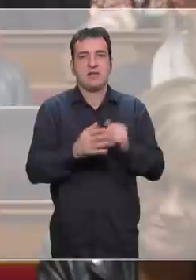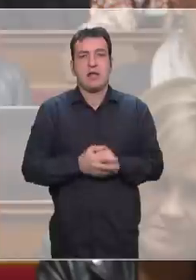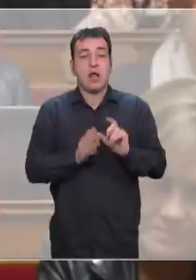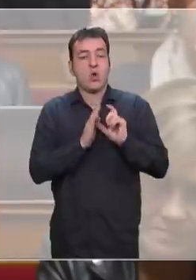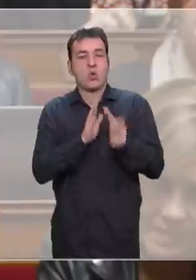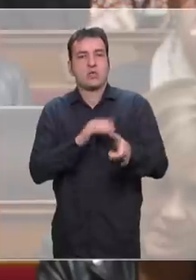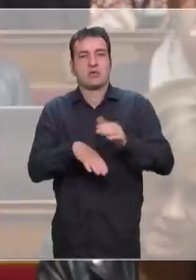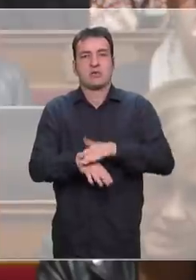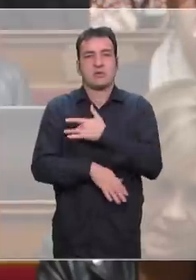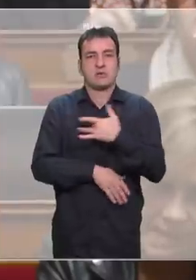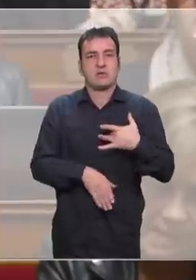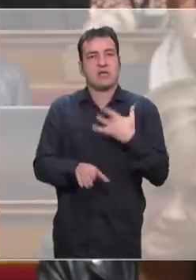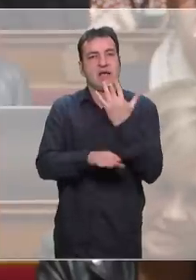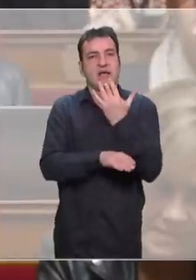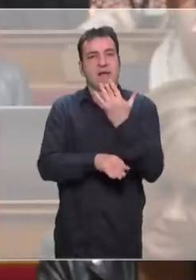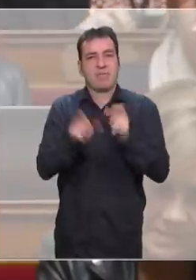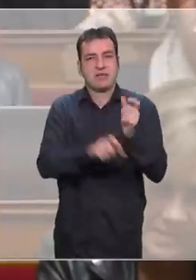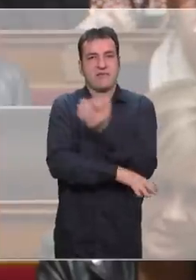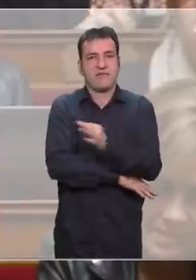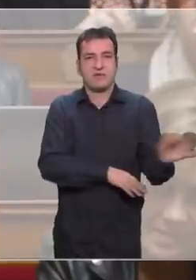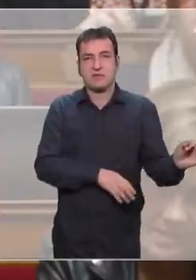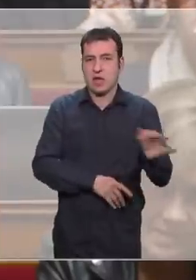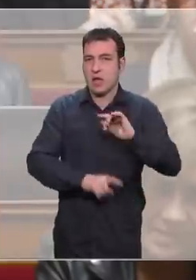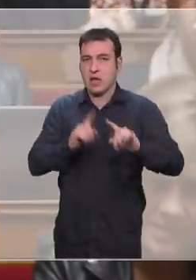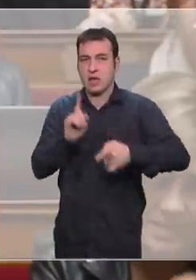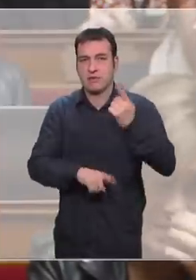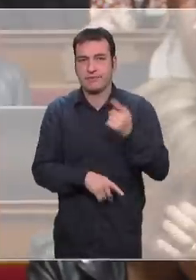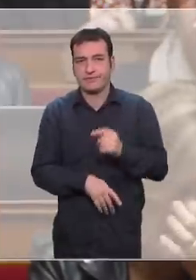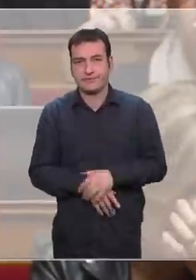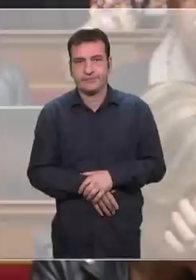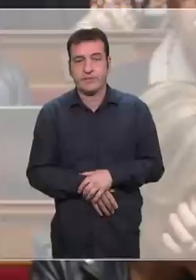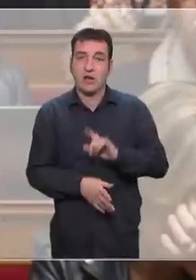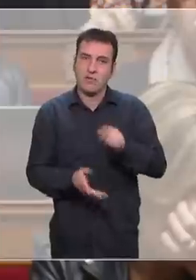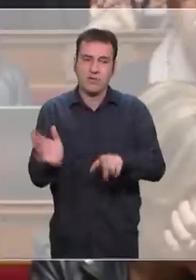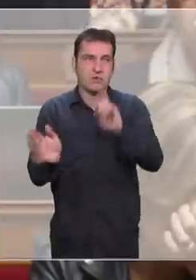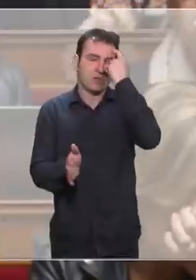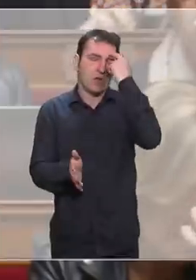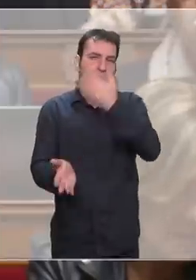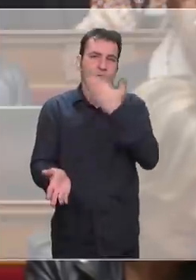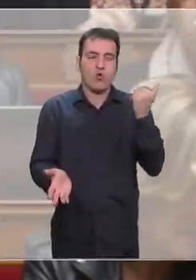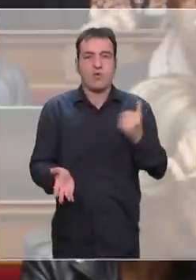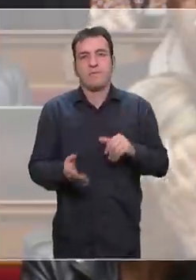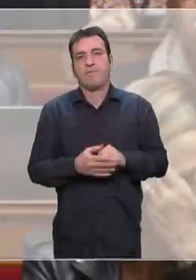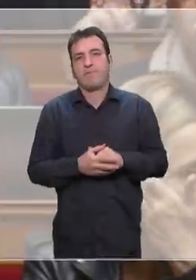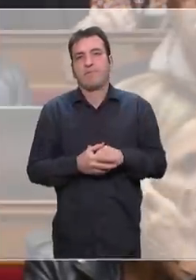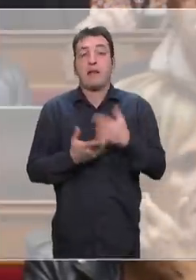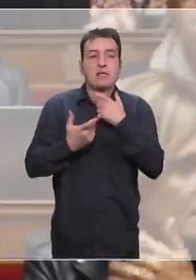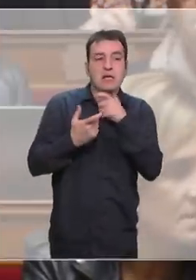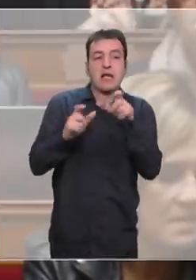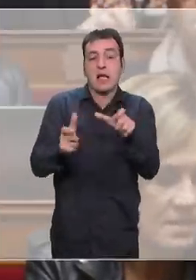sur la santé des Français sont majeures. Il est indispensable de mieux le prendre en compte en développant l'accès aux lieux